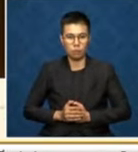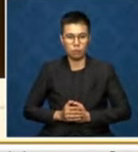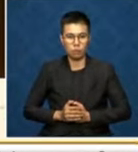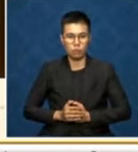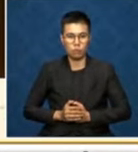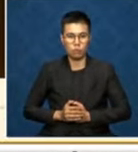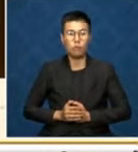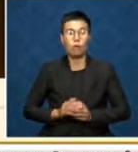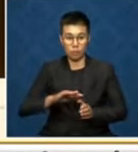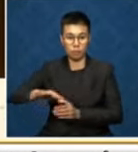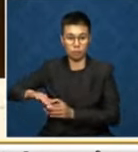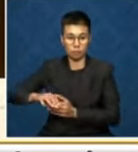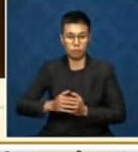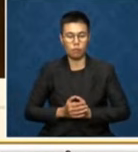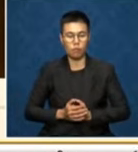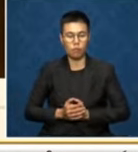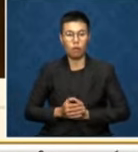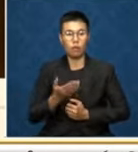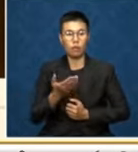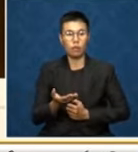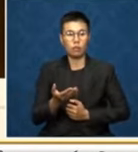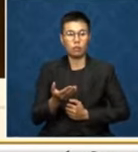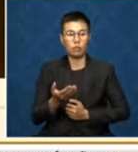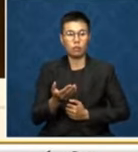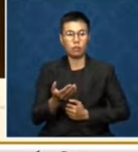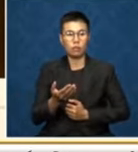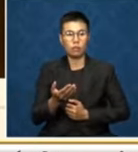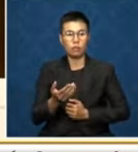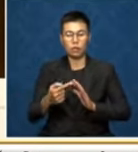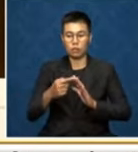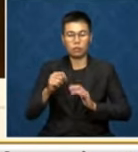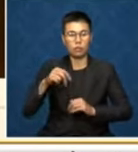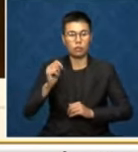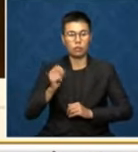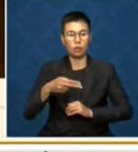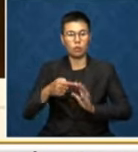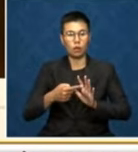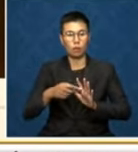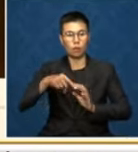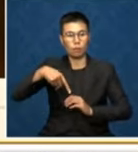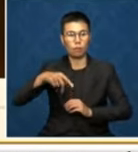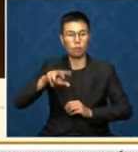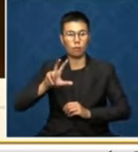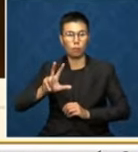ครับขอข้ามนะครับท่านเท่าพิภพลิ้มจิตตกรครับ